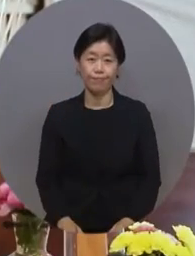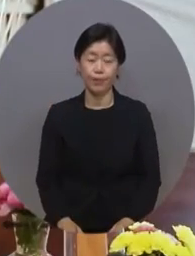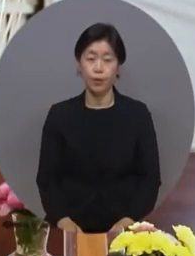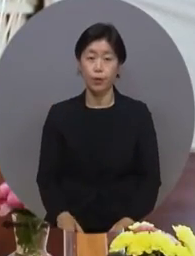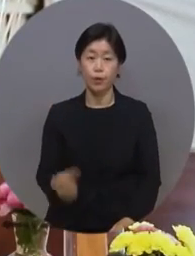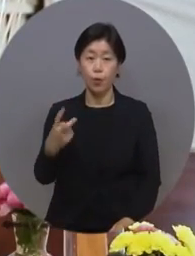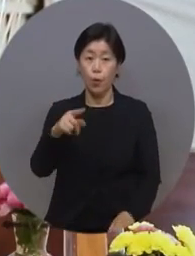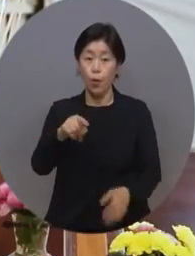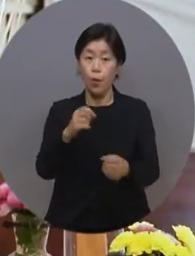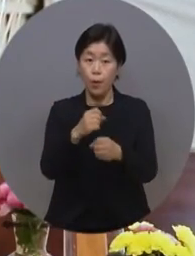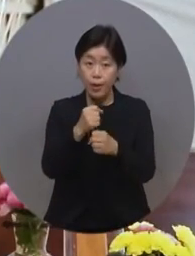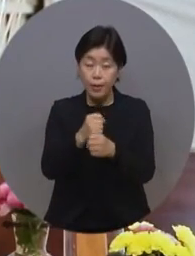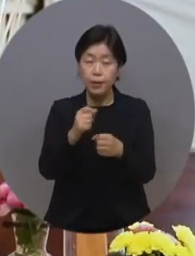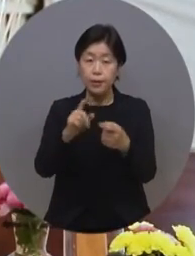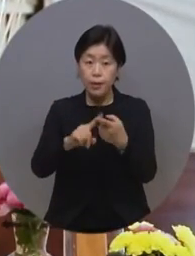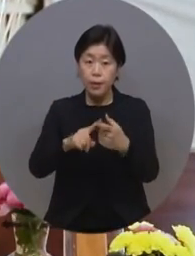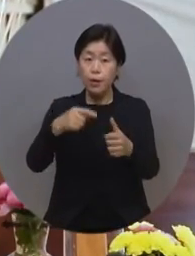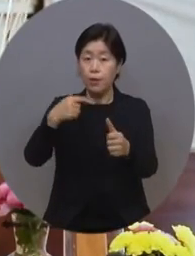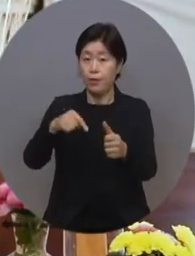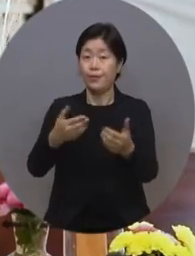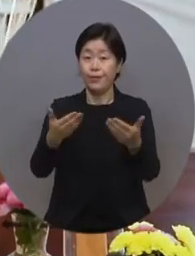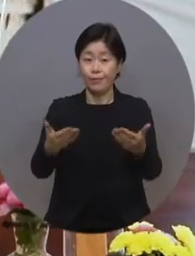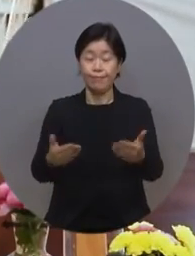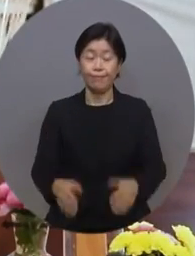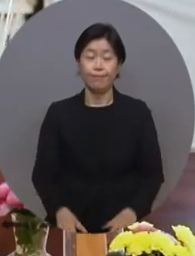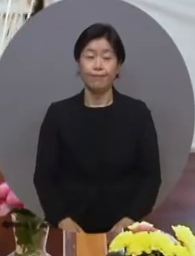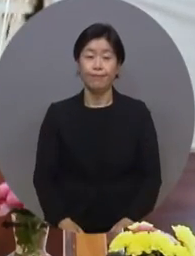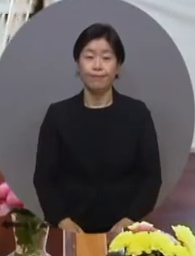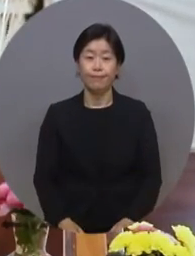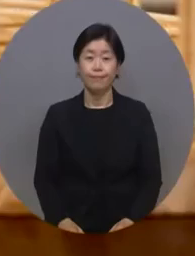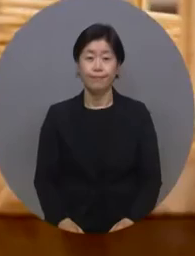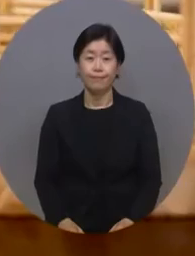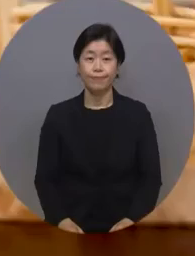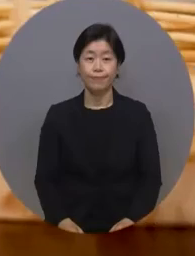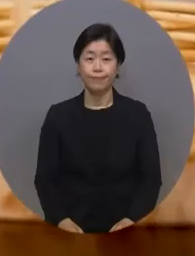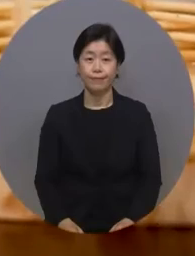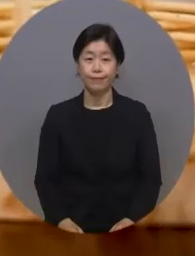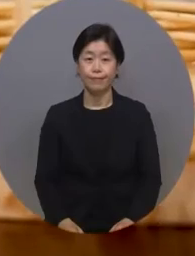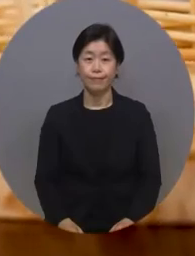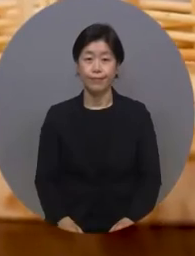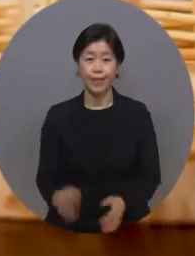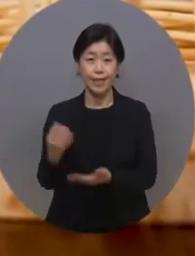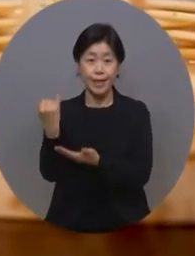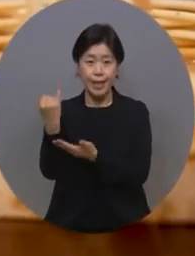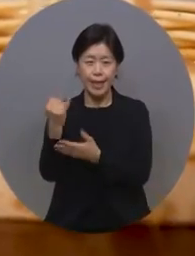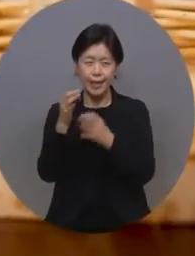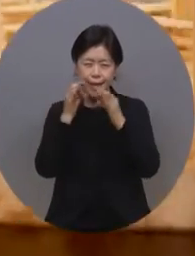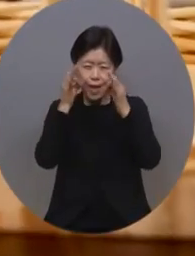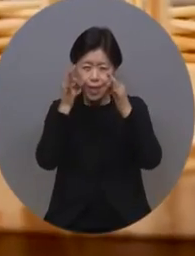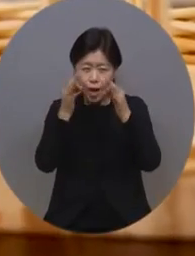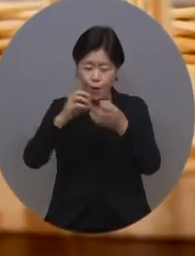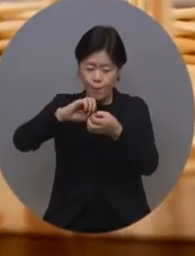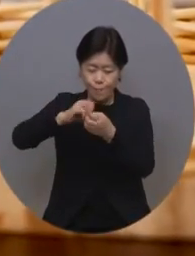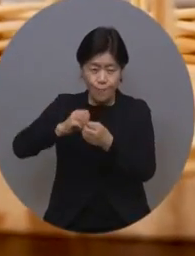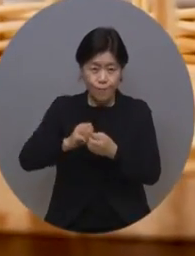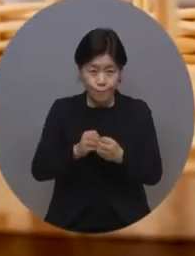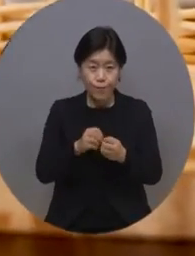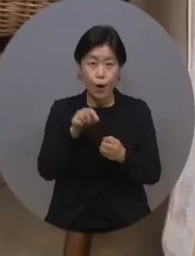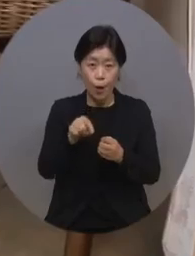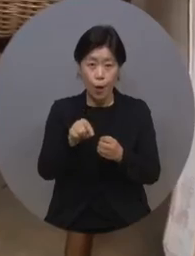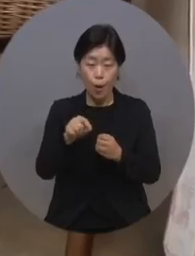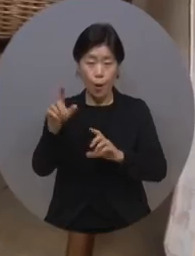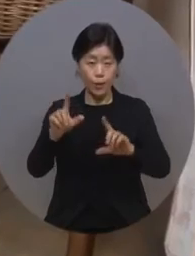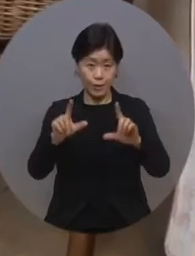강습 등 전문 라탄 공예가로 이름을 알리고 있습니다. 작가의 정성이 가득 담긴 라탄